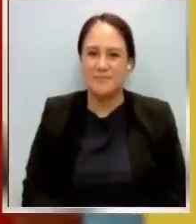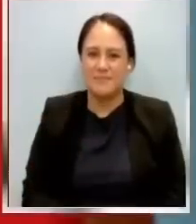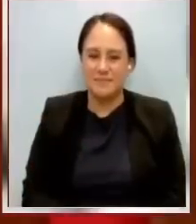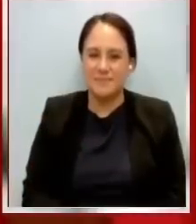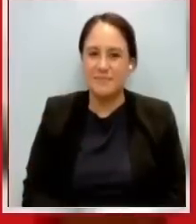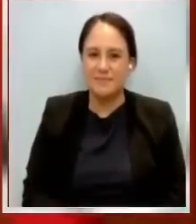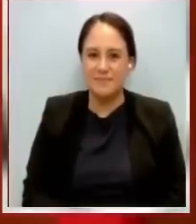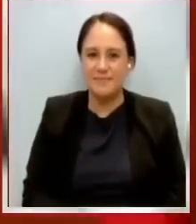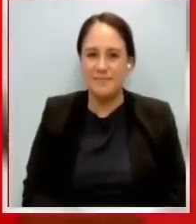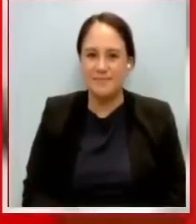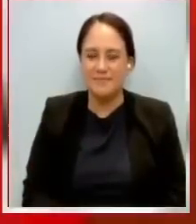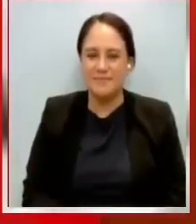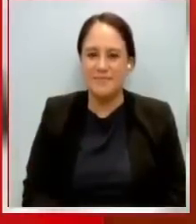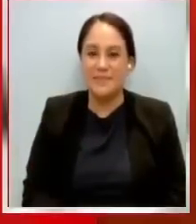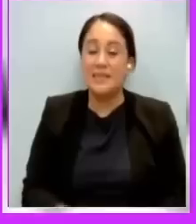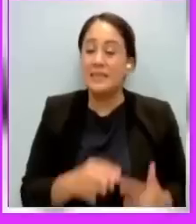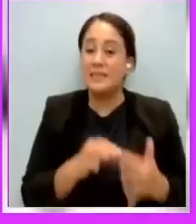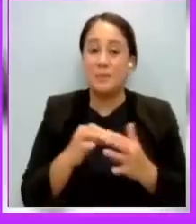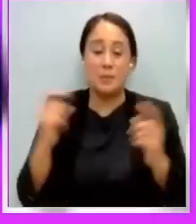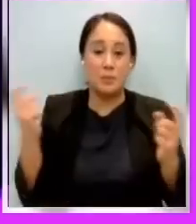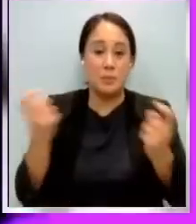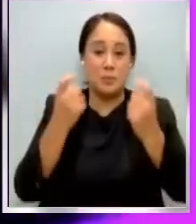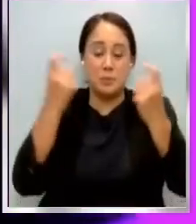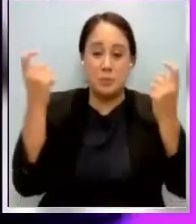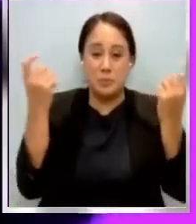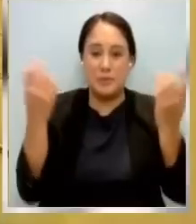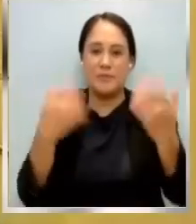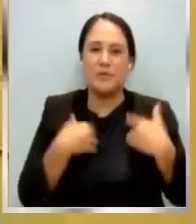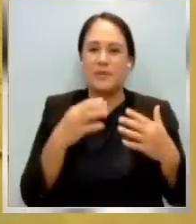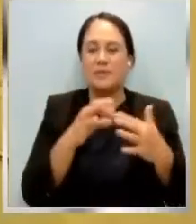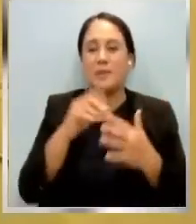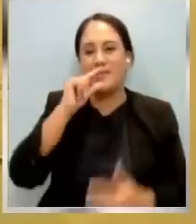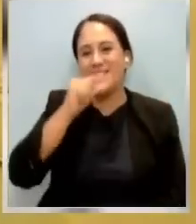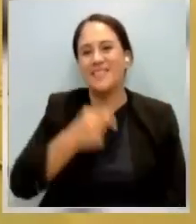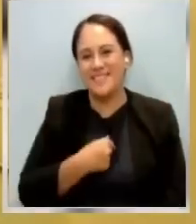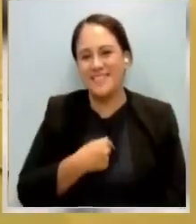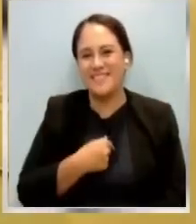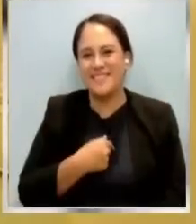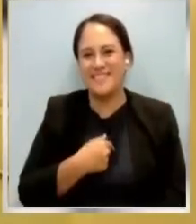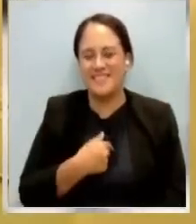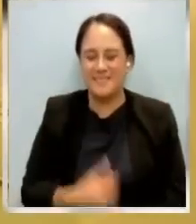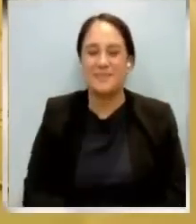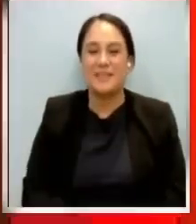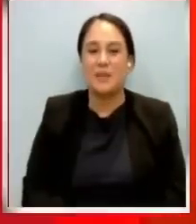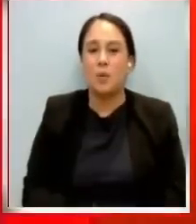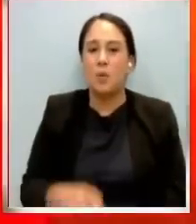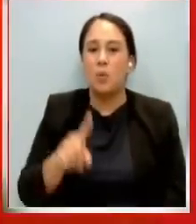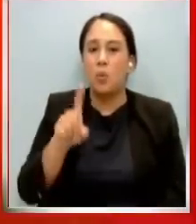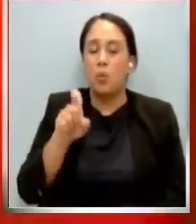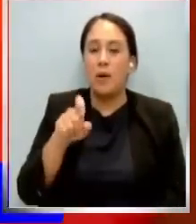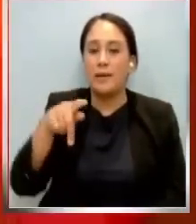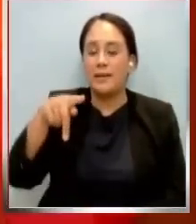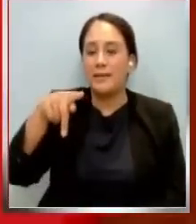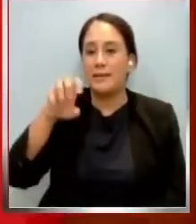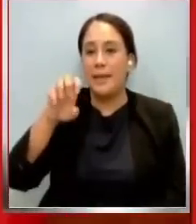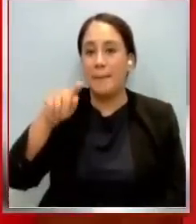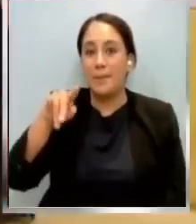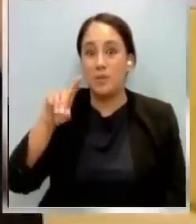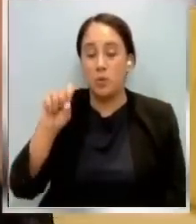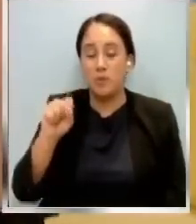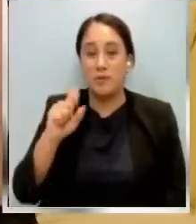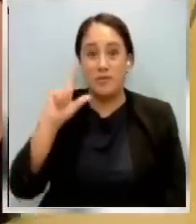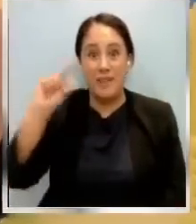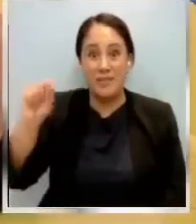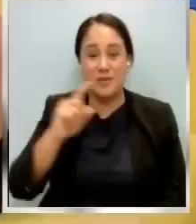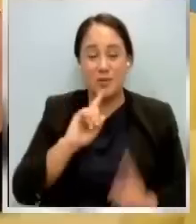A special celebration calls for a special guest. Kaya naman sa 100 episode ng Fast Talk with Boy Abunda, no less